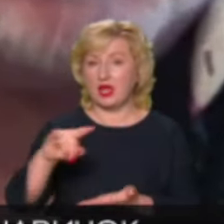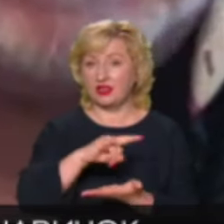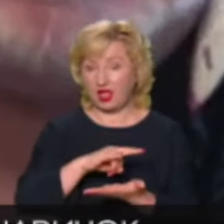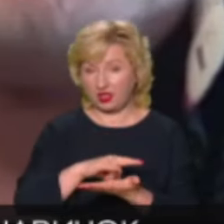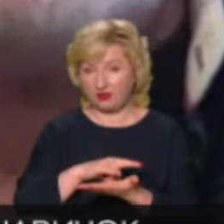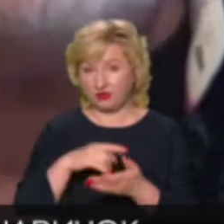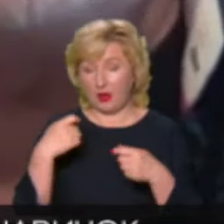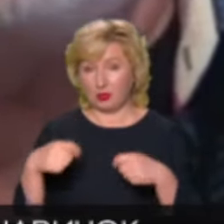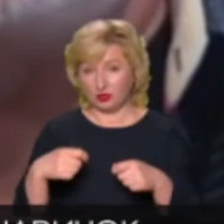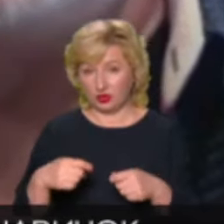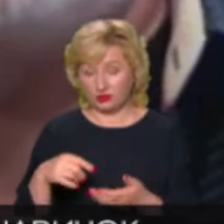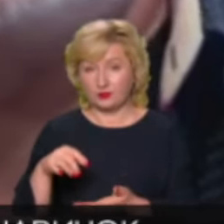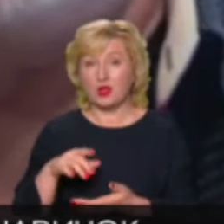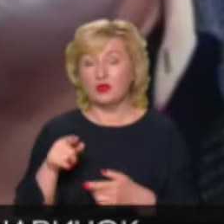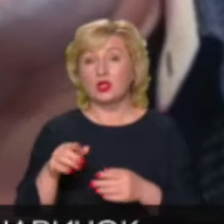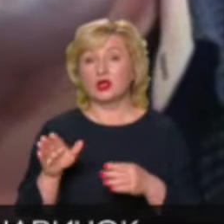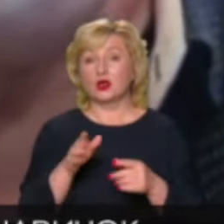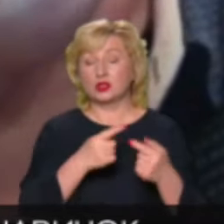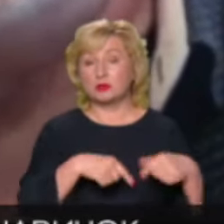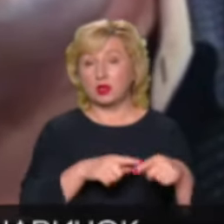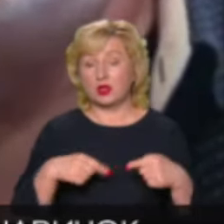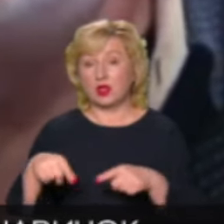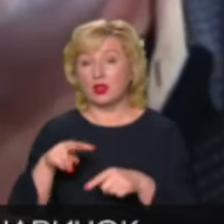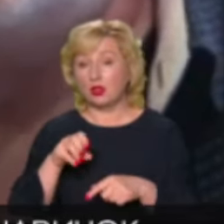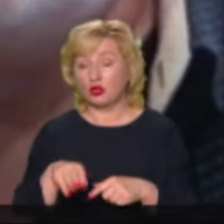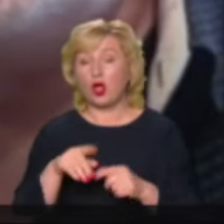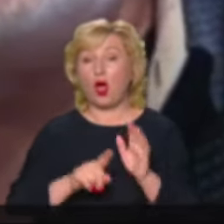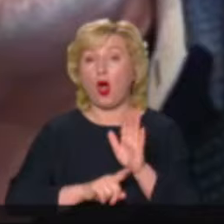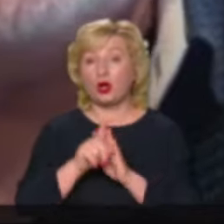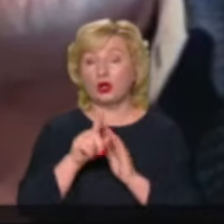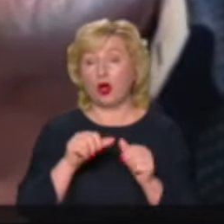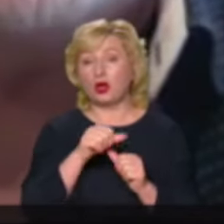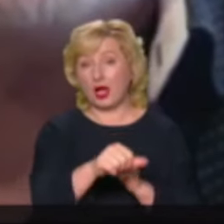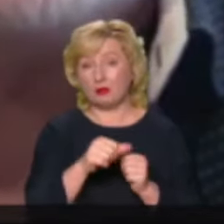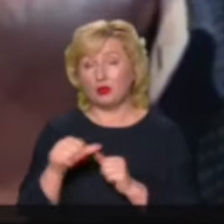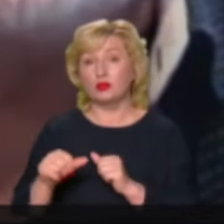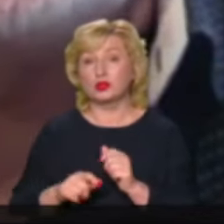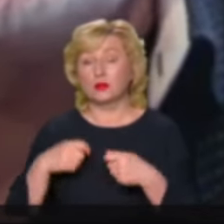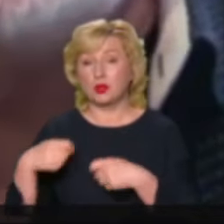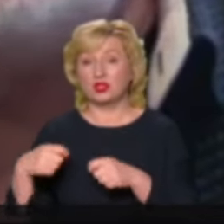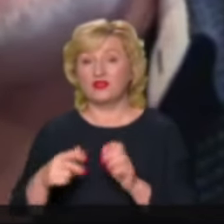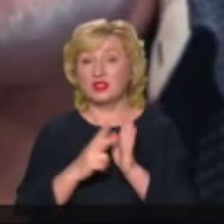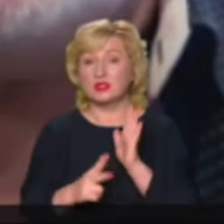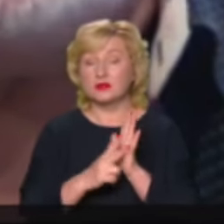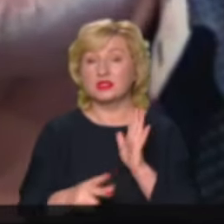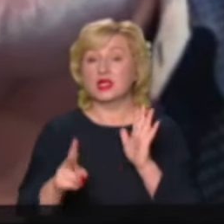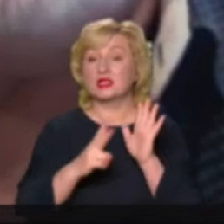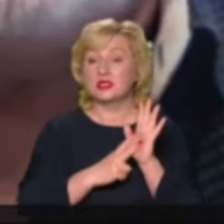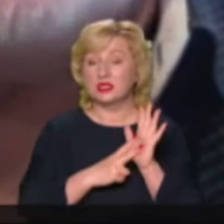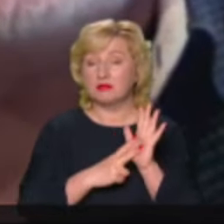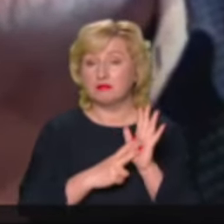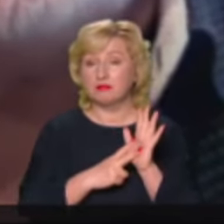виставлено. І от вони розбили цей лот і окремо почали продавати оці 87,